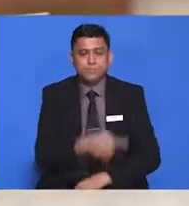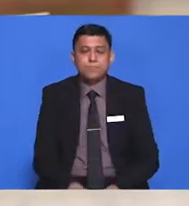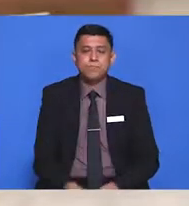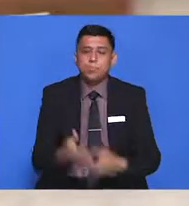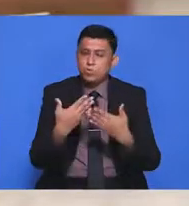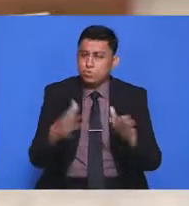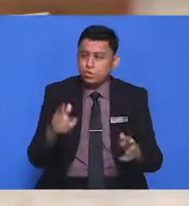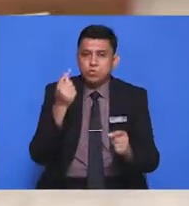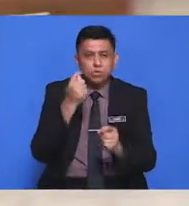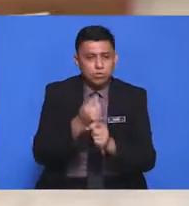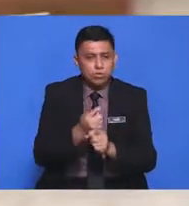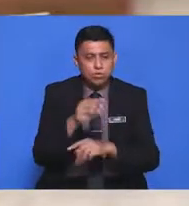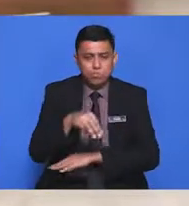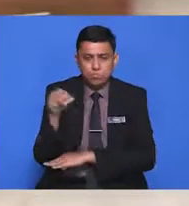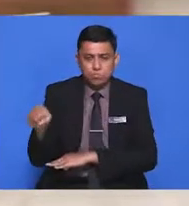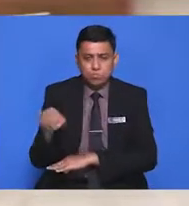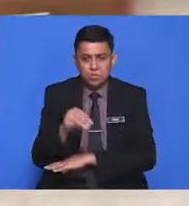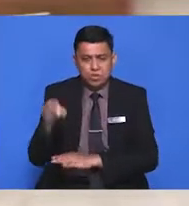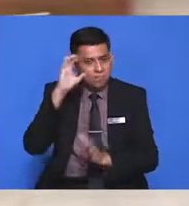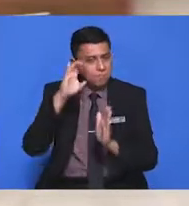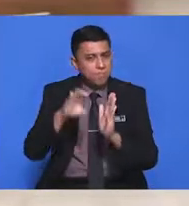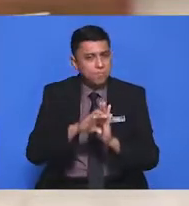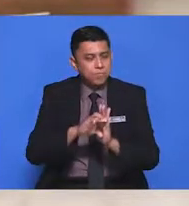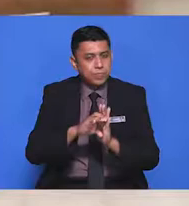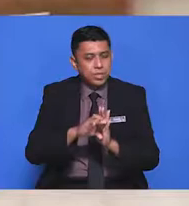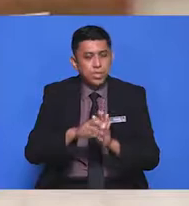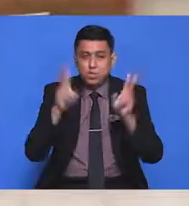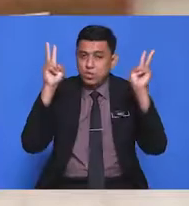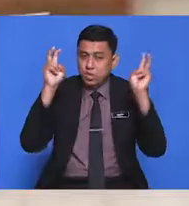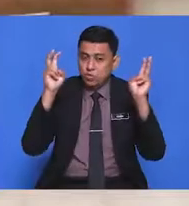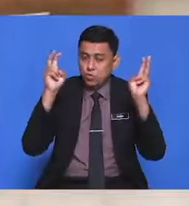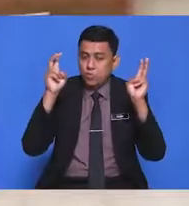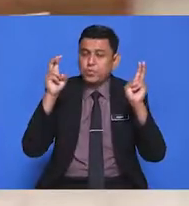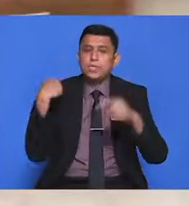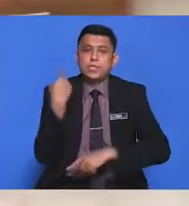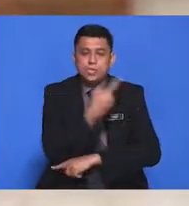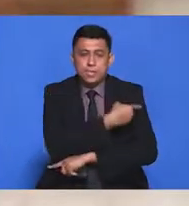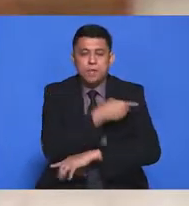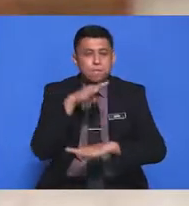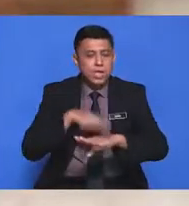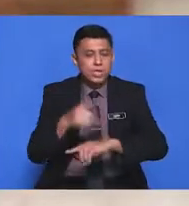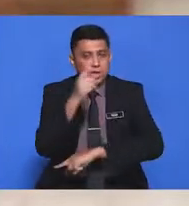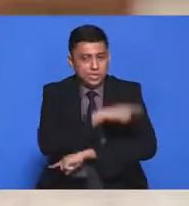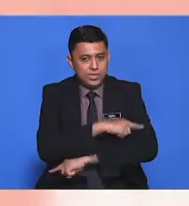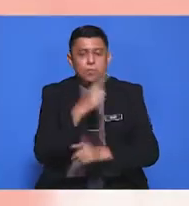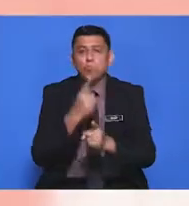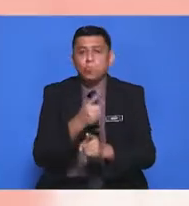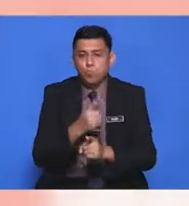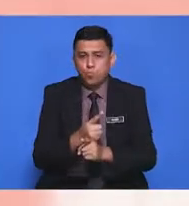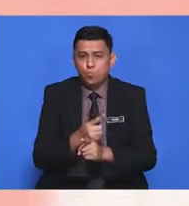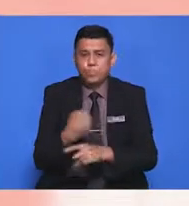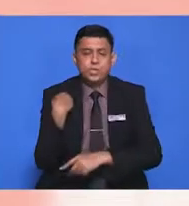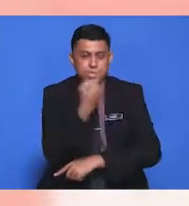Sudah tentu murid-murid telah mendapat gambaran bukan mengenai topik pembelajaran kita pada hari ini. Betul murid-murid, kita